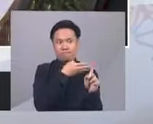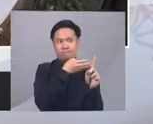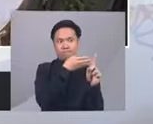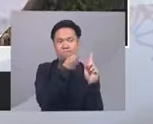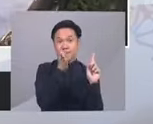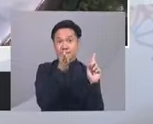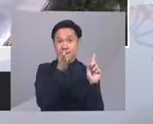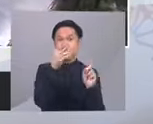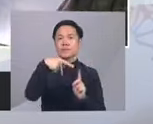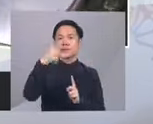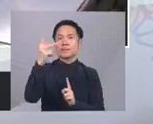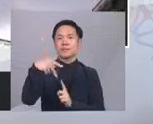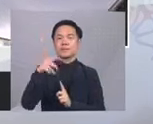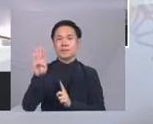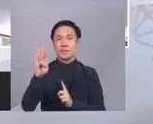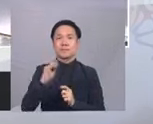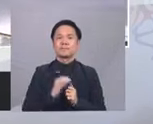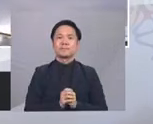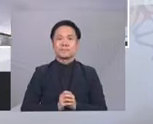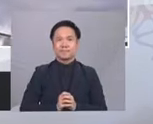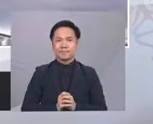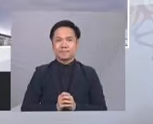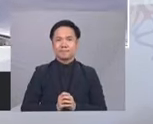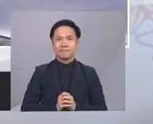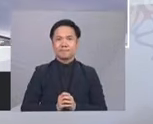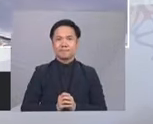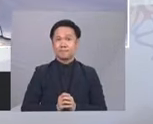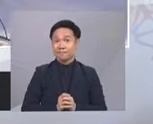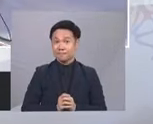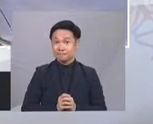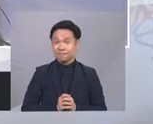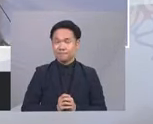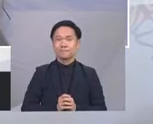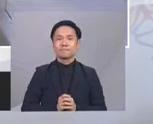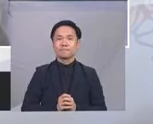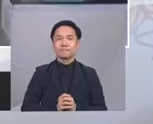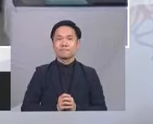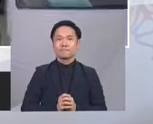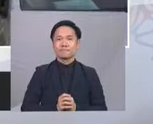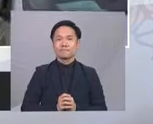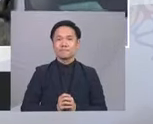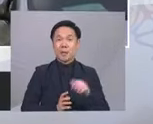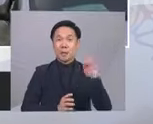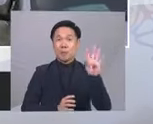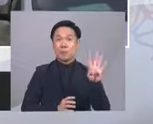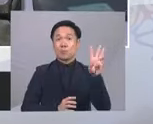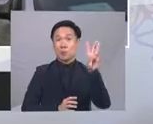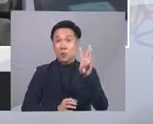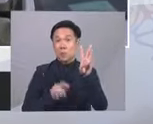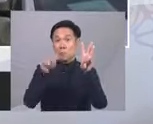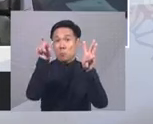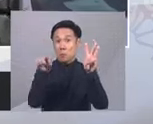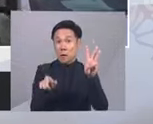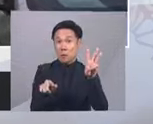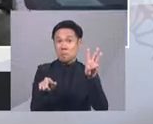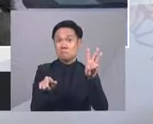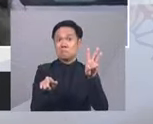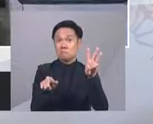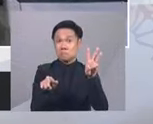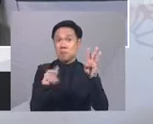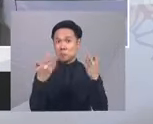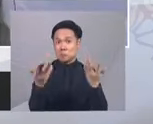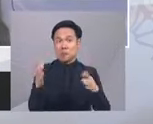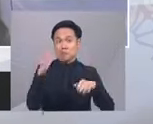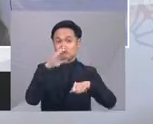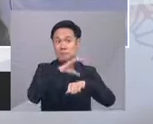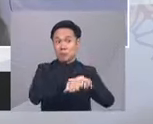arahan PKPB dan daripada jumlah tersebut seramai 46 individu telah pun